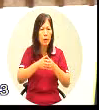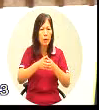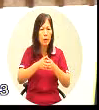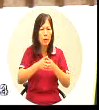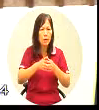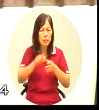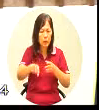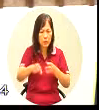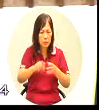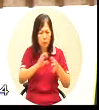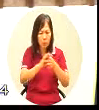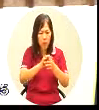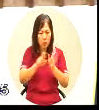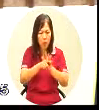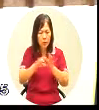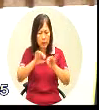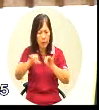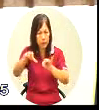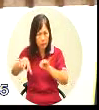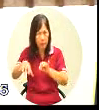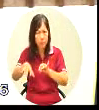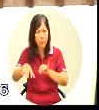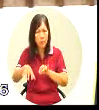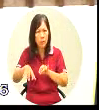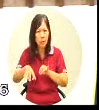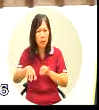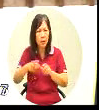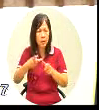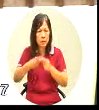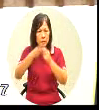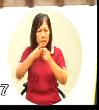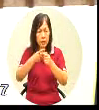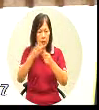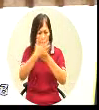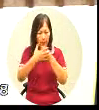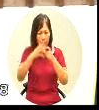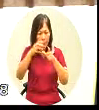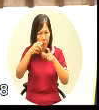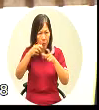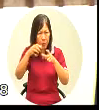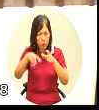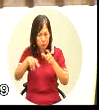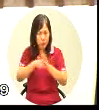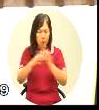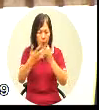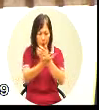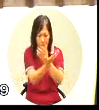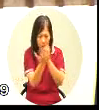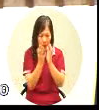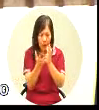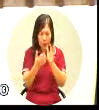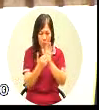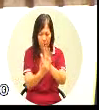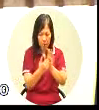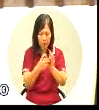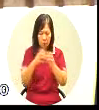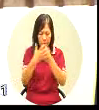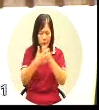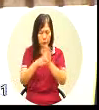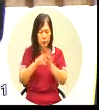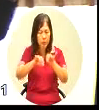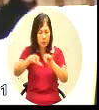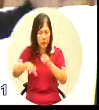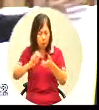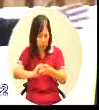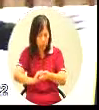涉及到我们地方的有一些二级的海岸保护区、海岸防护区，就由地方来订定。